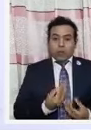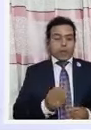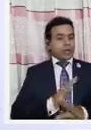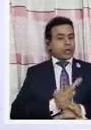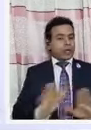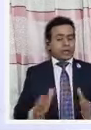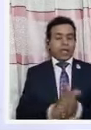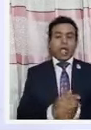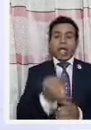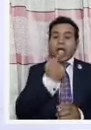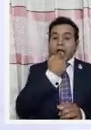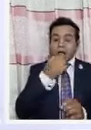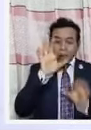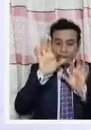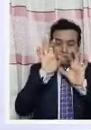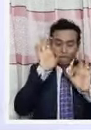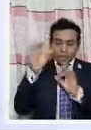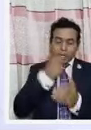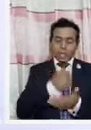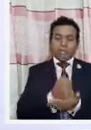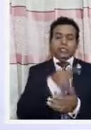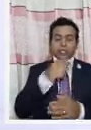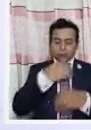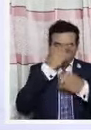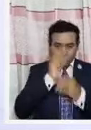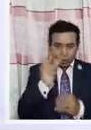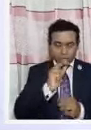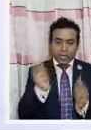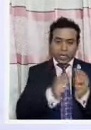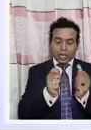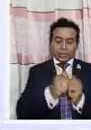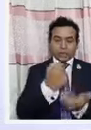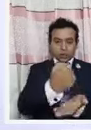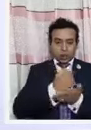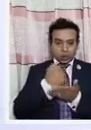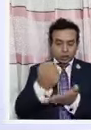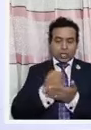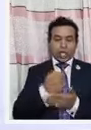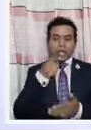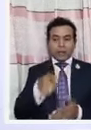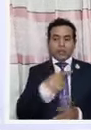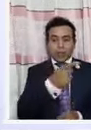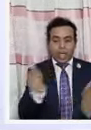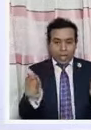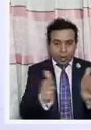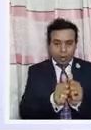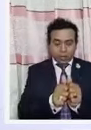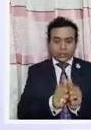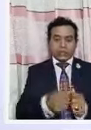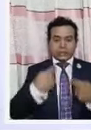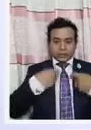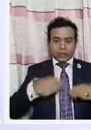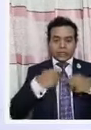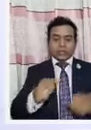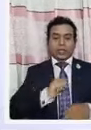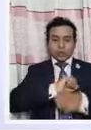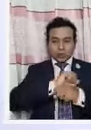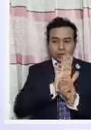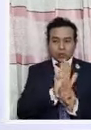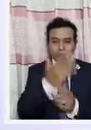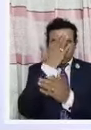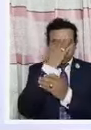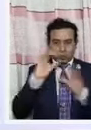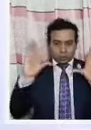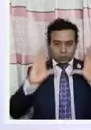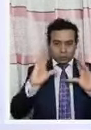না হয়ে নমুনা পরীক্ষা করার জন্য দিন এবং শনাক্ত করতে সহায়তা করুন এবং এই মহামারীকে